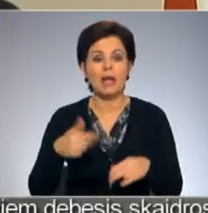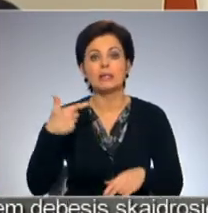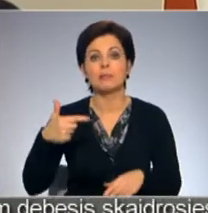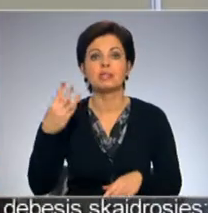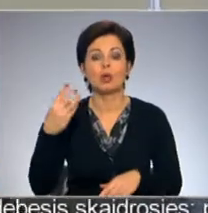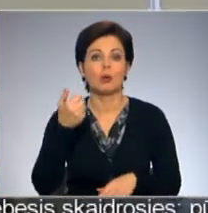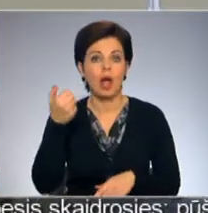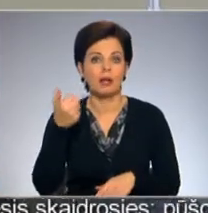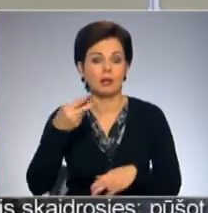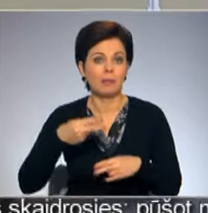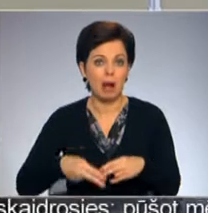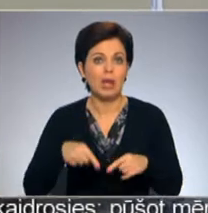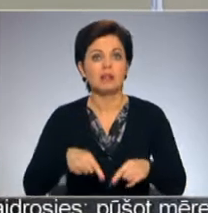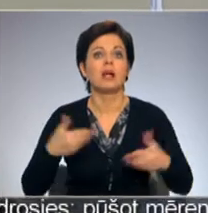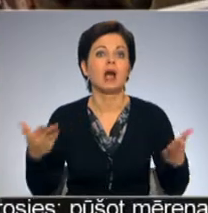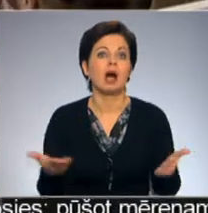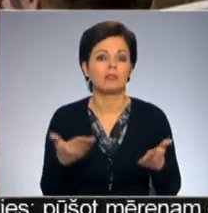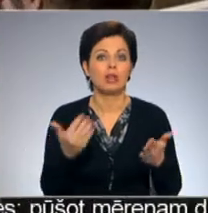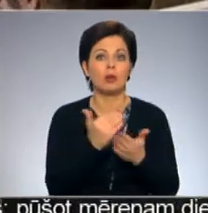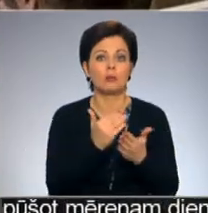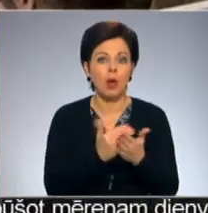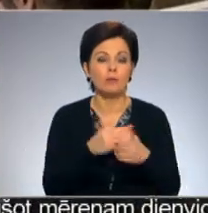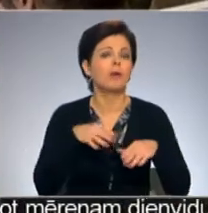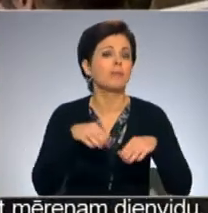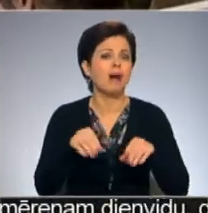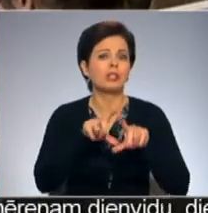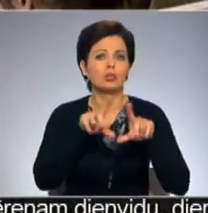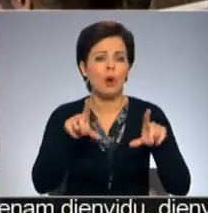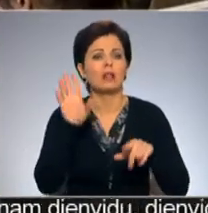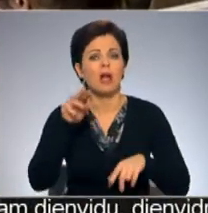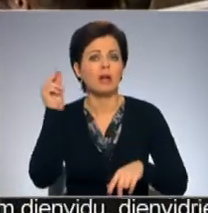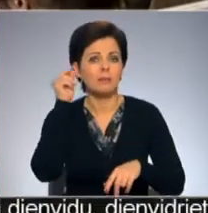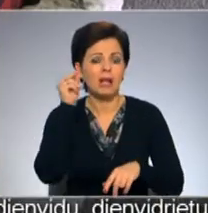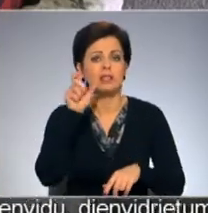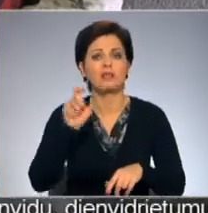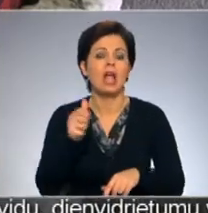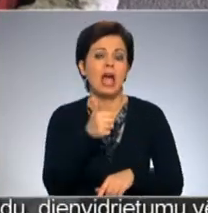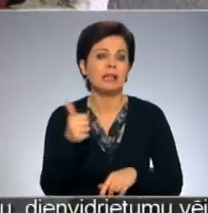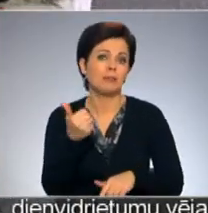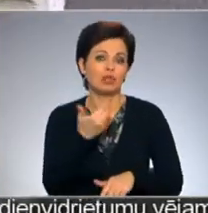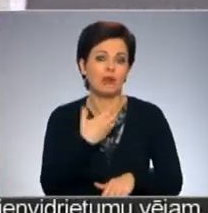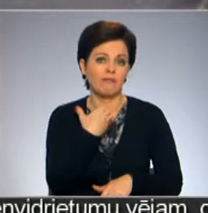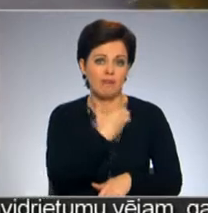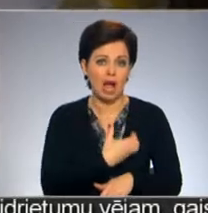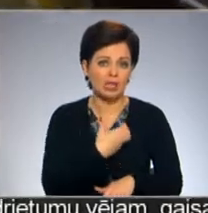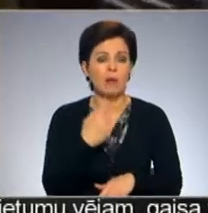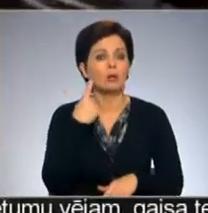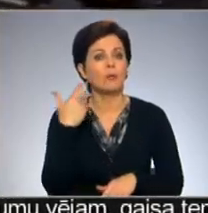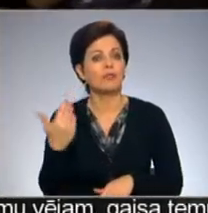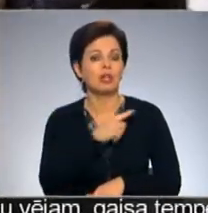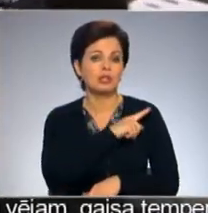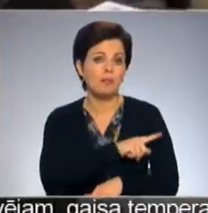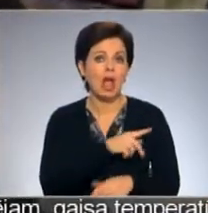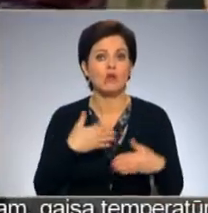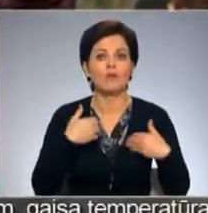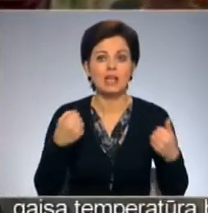74. Gadā. Te ir tomēr tā atvieglotā programma. Skolā ir paveikts daudz, lai te varētu mācīties cilvēku ar īpašām vajadzībām, domājot gan par viņu spējām, veselību